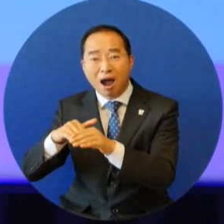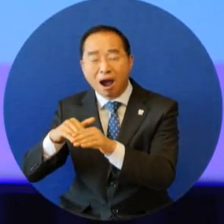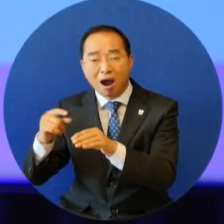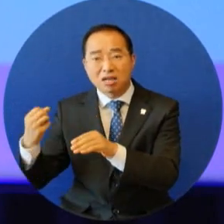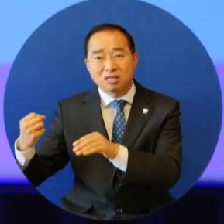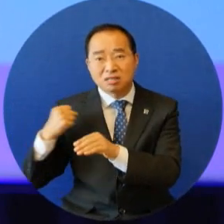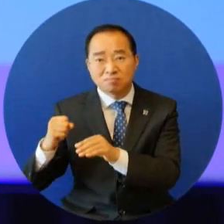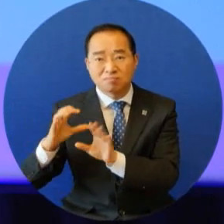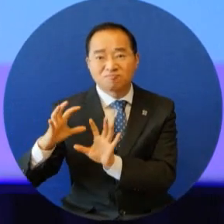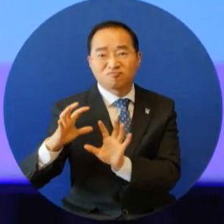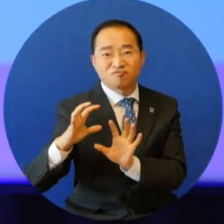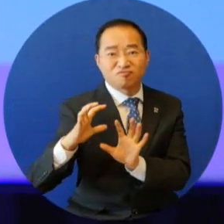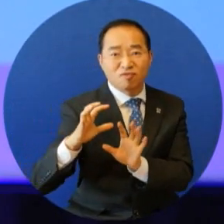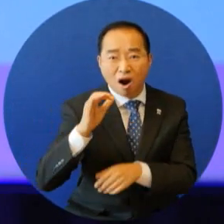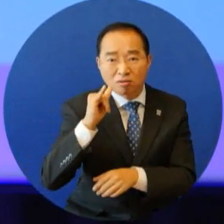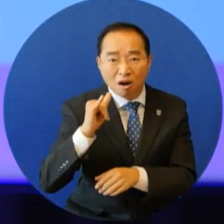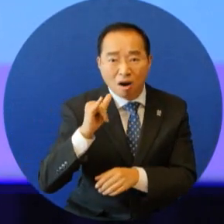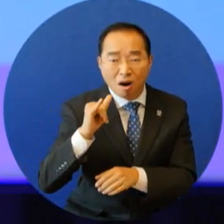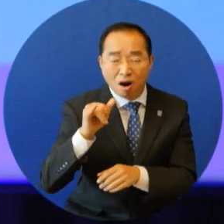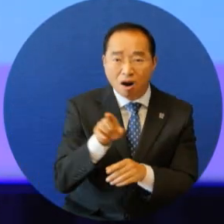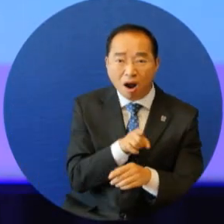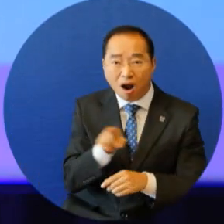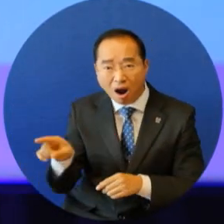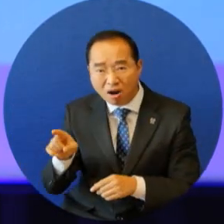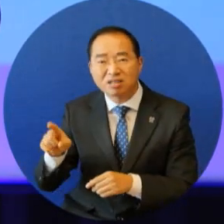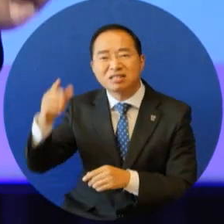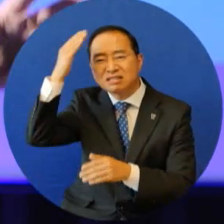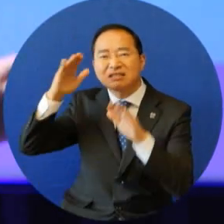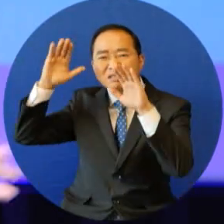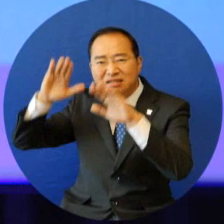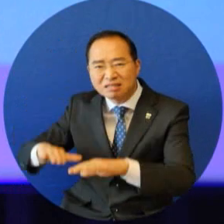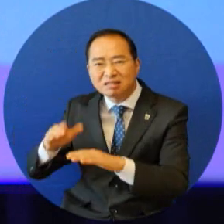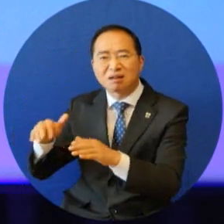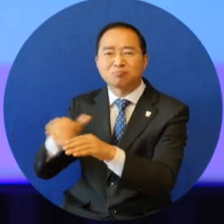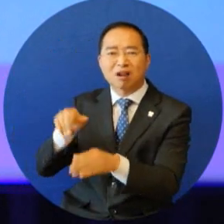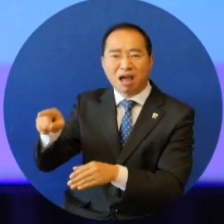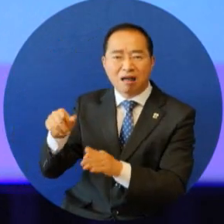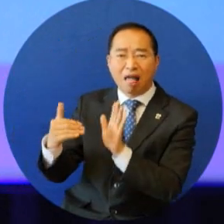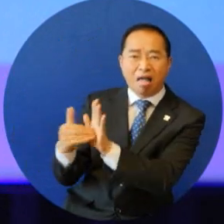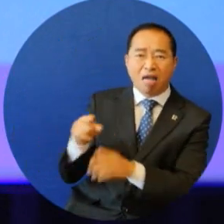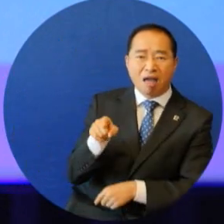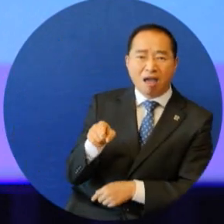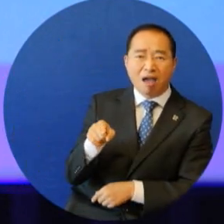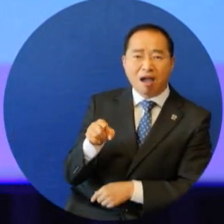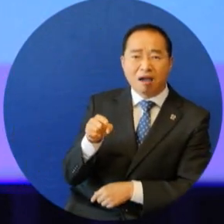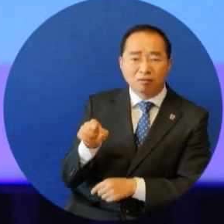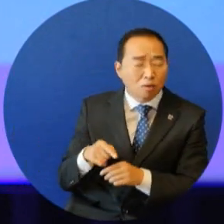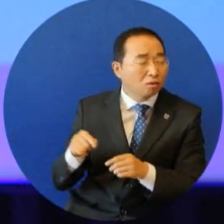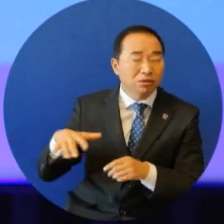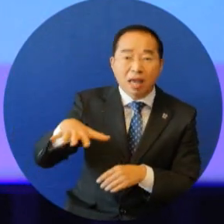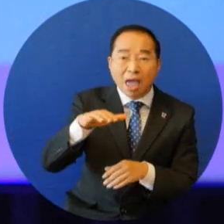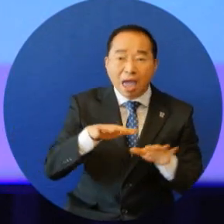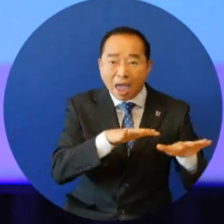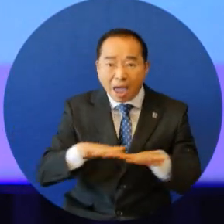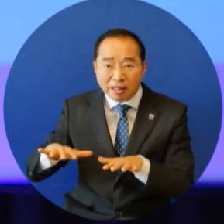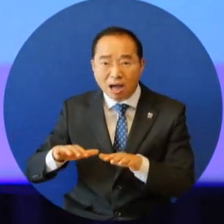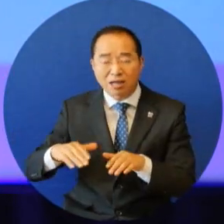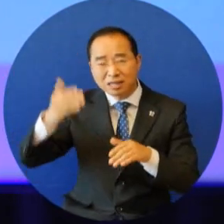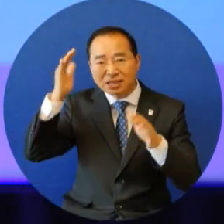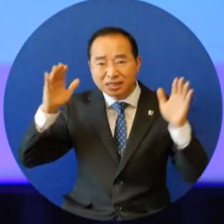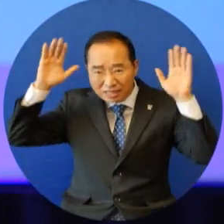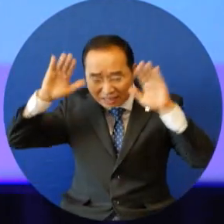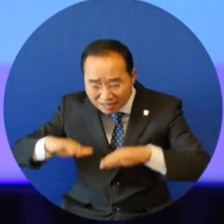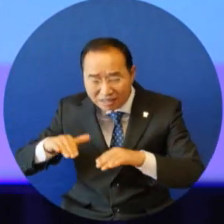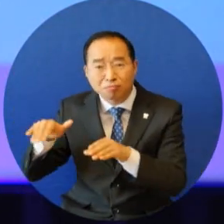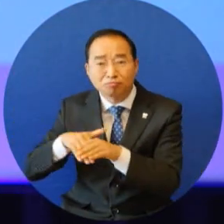서로도 이슬람 세력이 있기 때문에 나가지 못했을 뿐만 아니라 지중해 전체가 이슬람의 해상권이에요. 그래서 바다로도